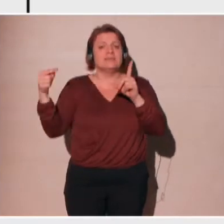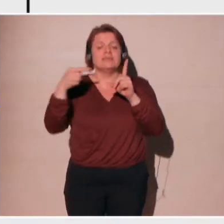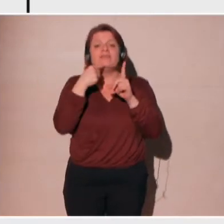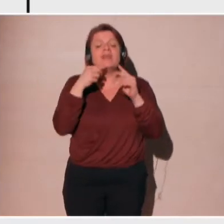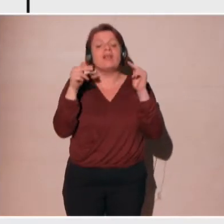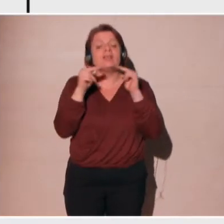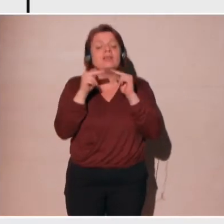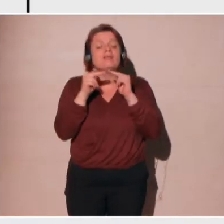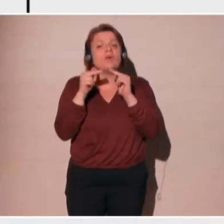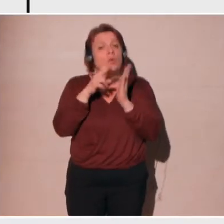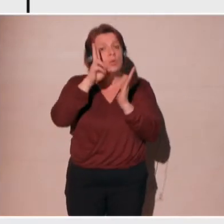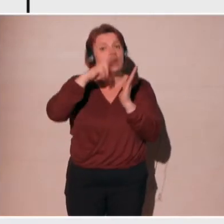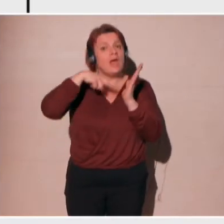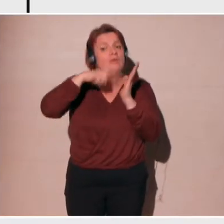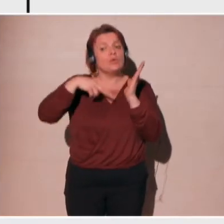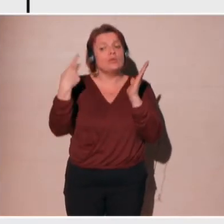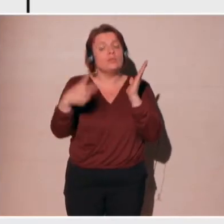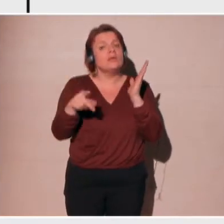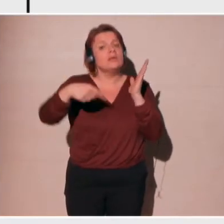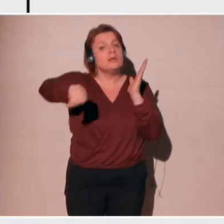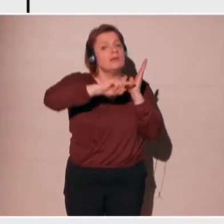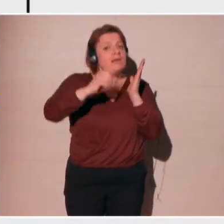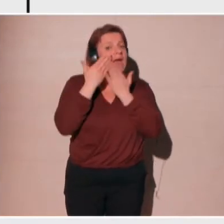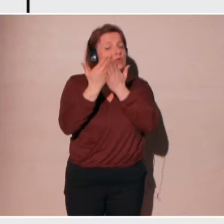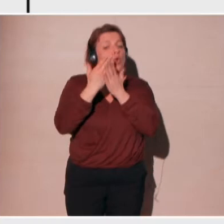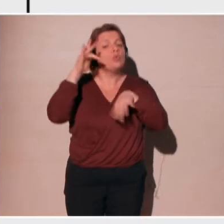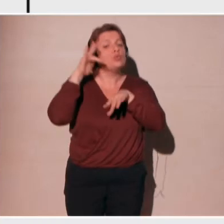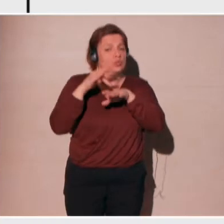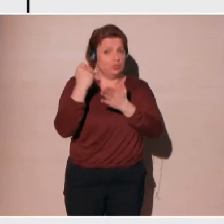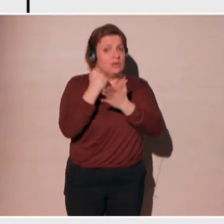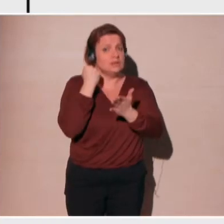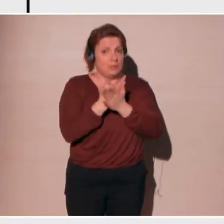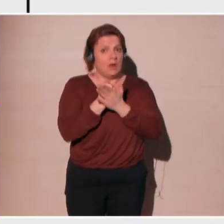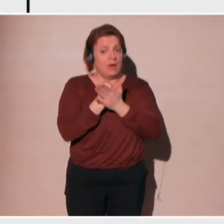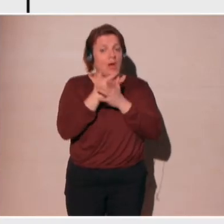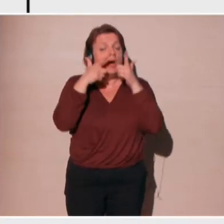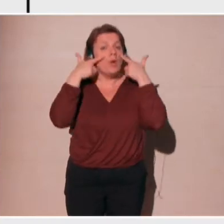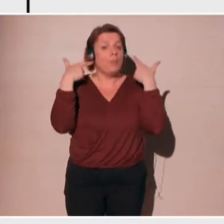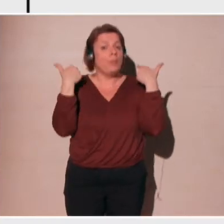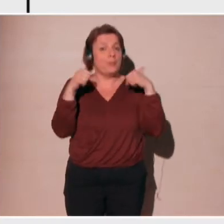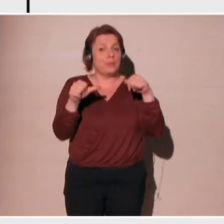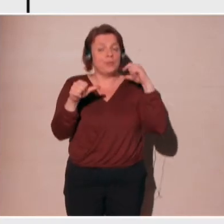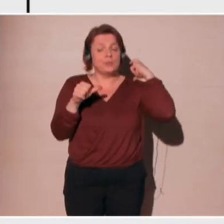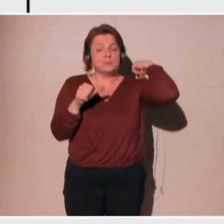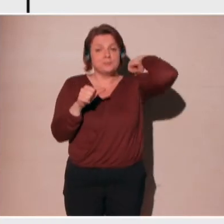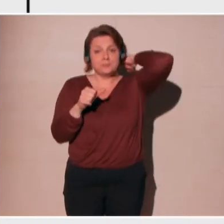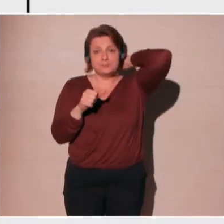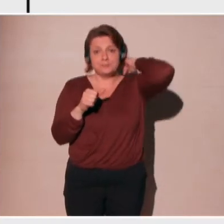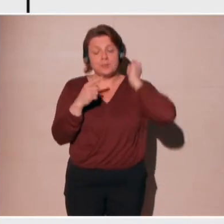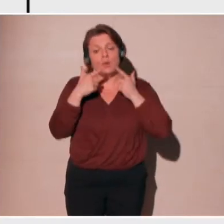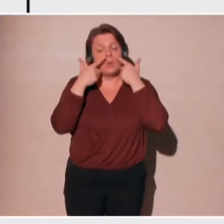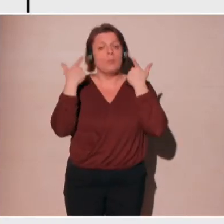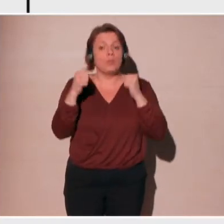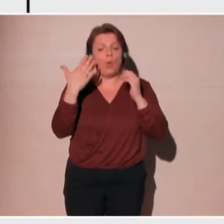de lecture des étudiants qui ont passé l'examen. On voit que le